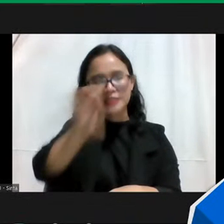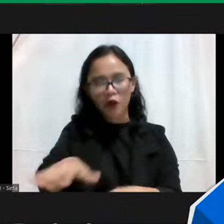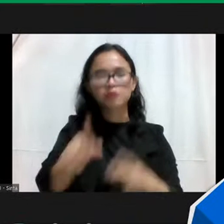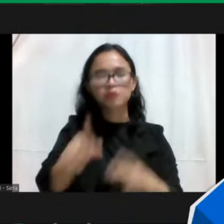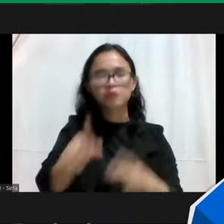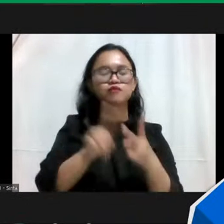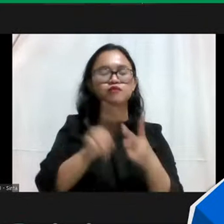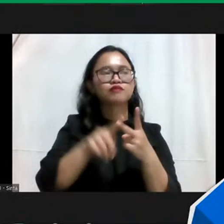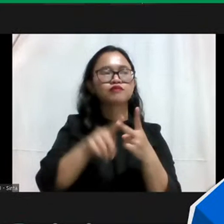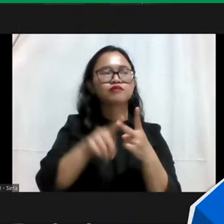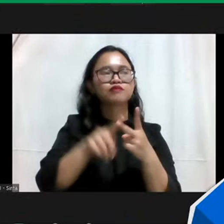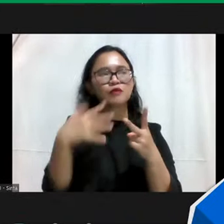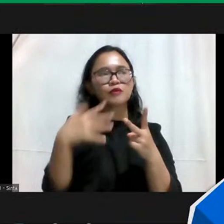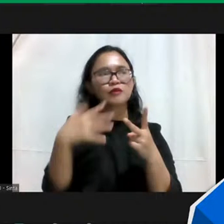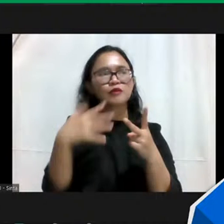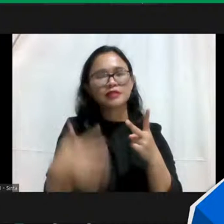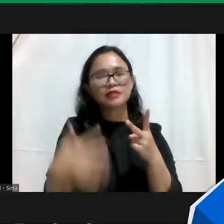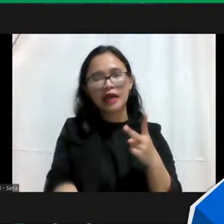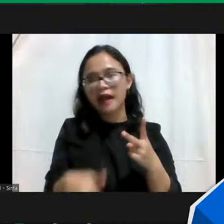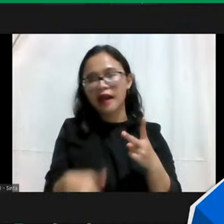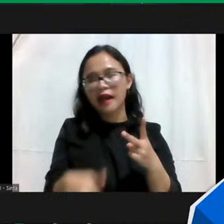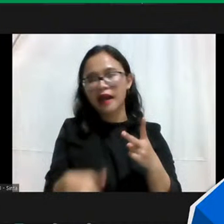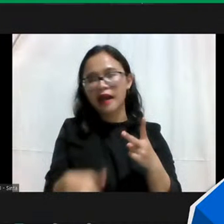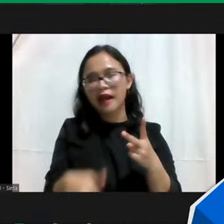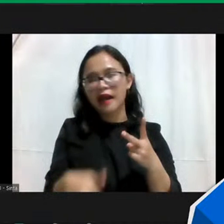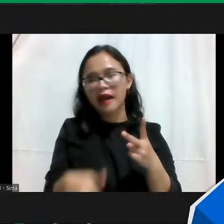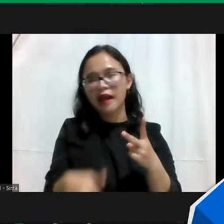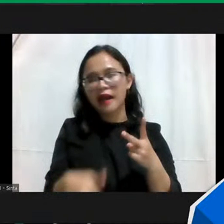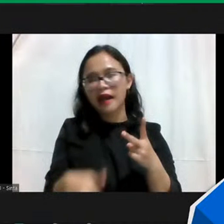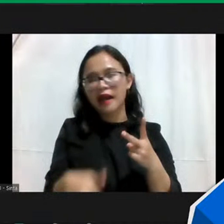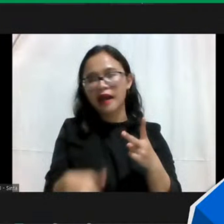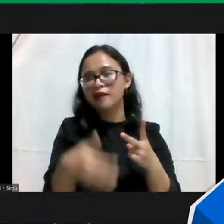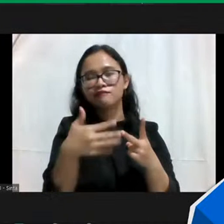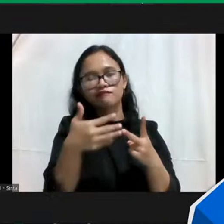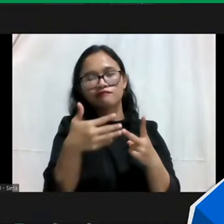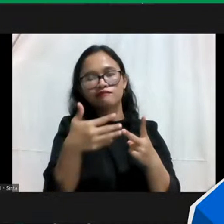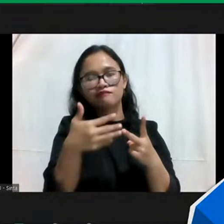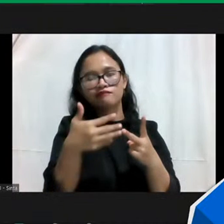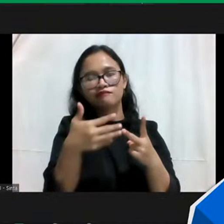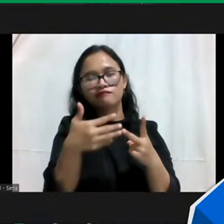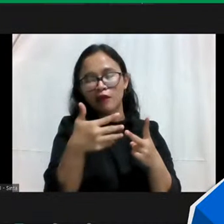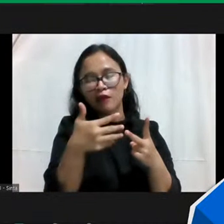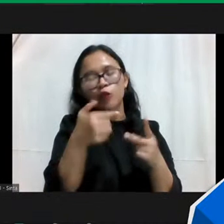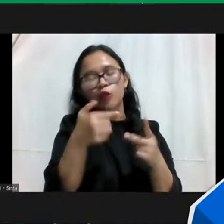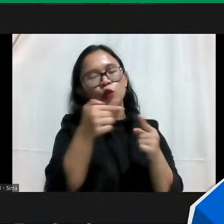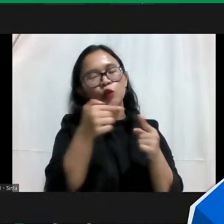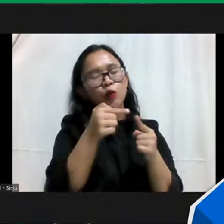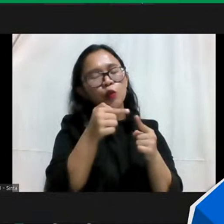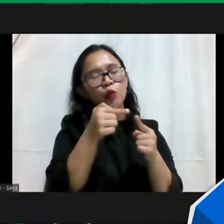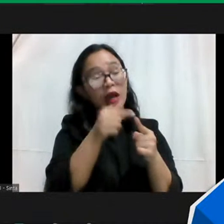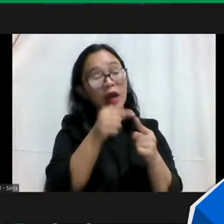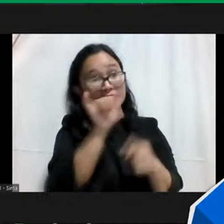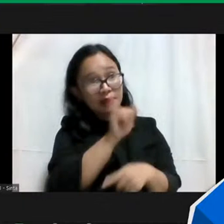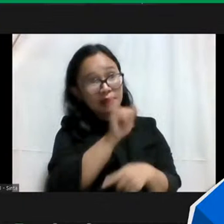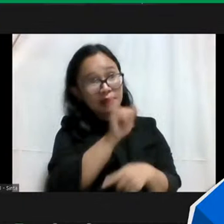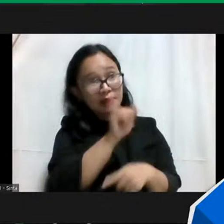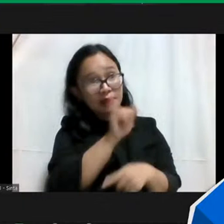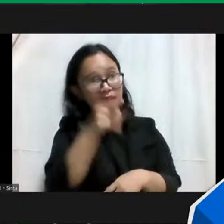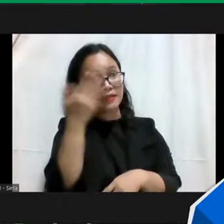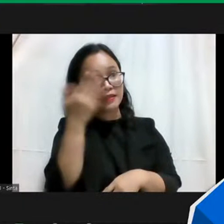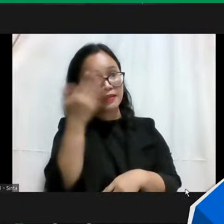perberasan dan saya berterima kasih sekali speaker kita